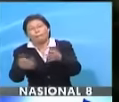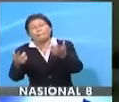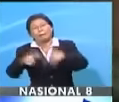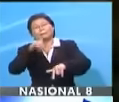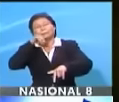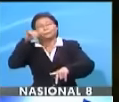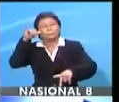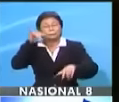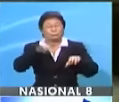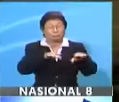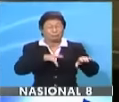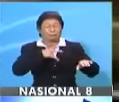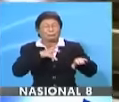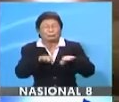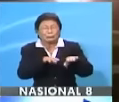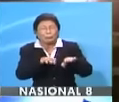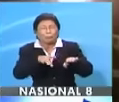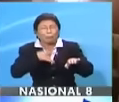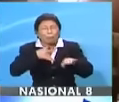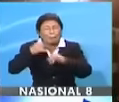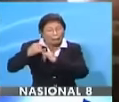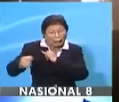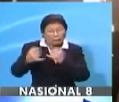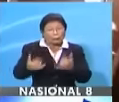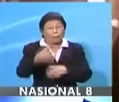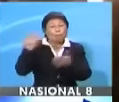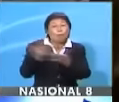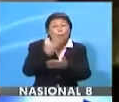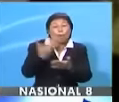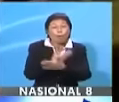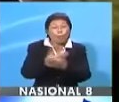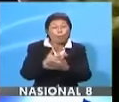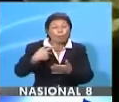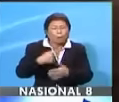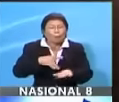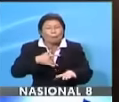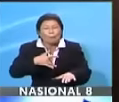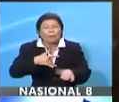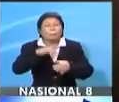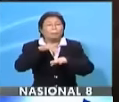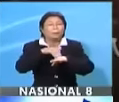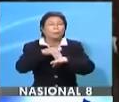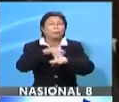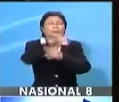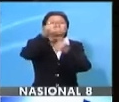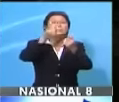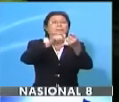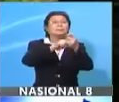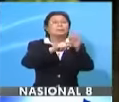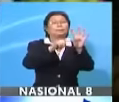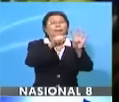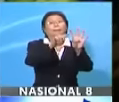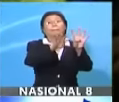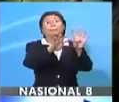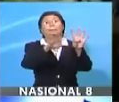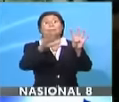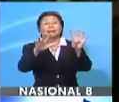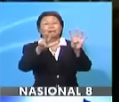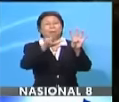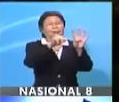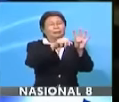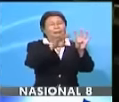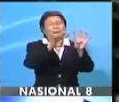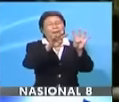semalamlah. Gegaran yang terakhir sekali, yang terkini, yang terbarulah, pada tepat jam 4.43,